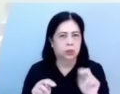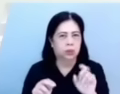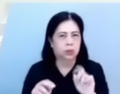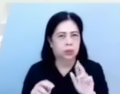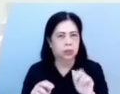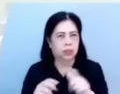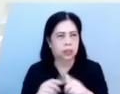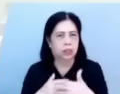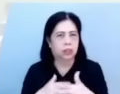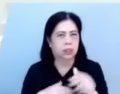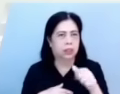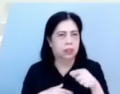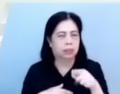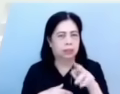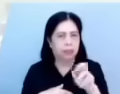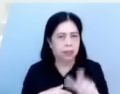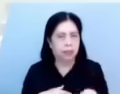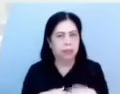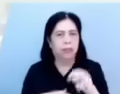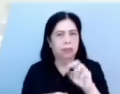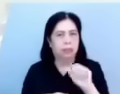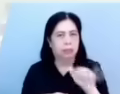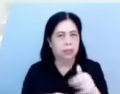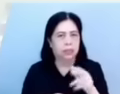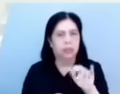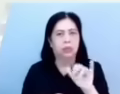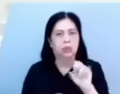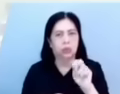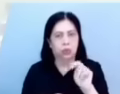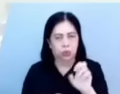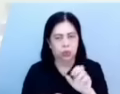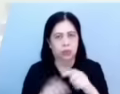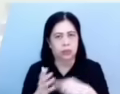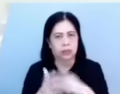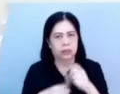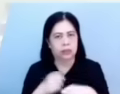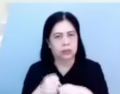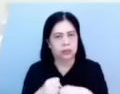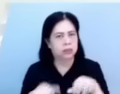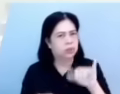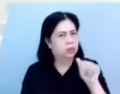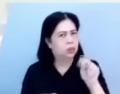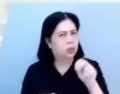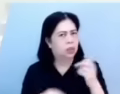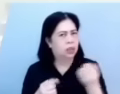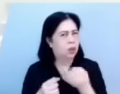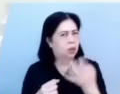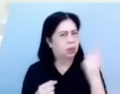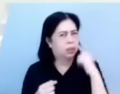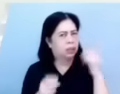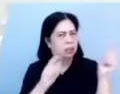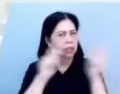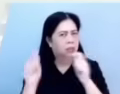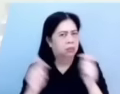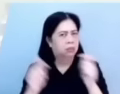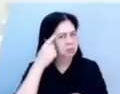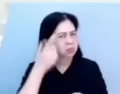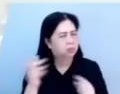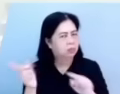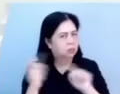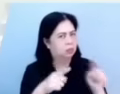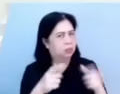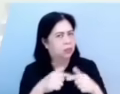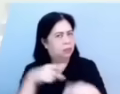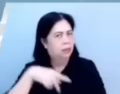ng Abril, Mayo at June this year din po. Ngayon pong January, ilang bagyo yung posibleng mamuo o pumasok po sa PAR?